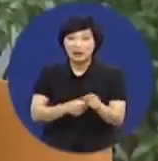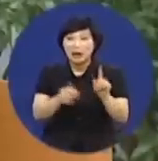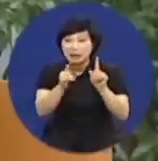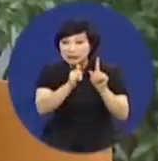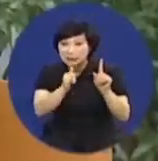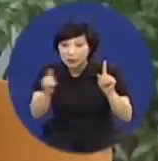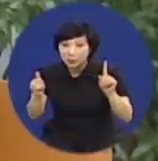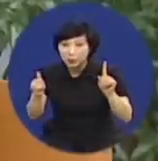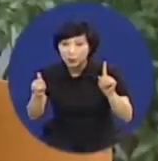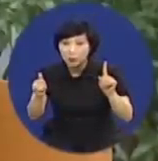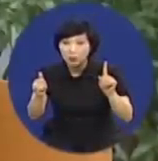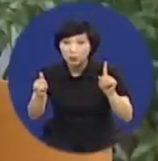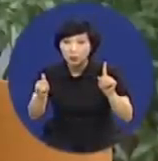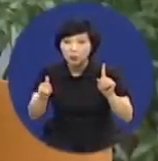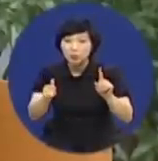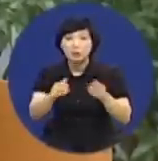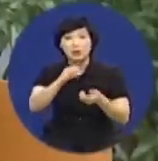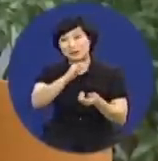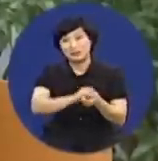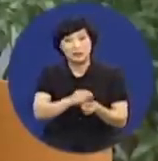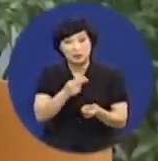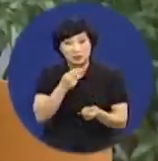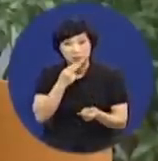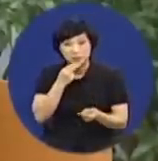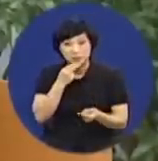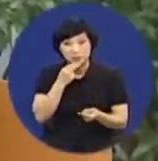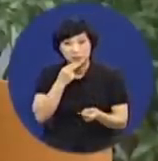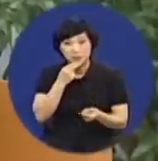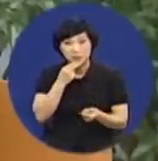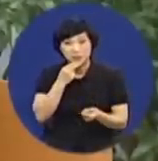それで一人も残らず、